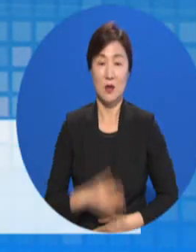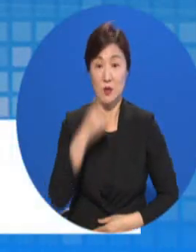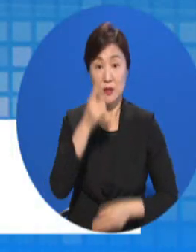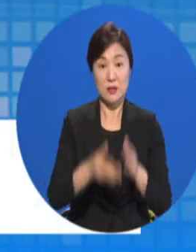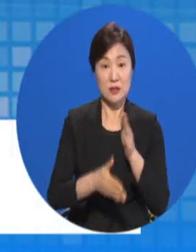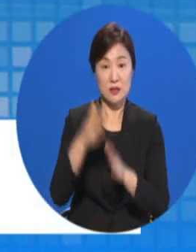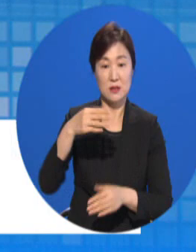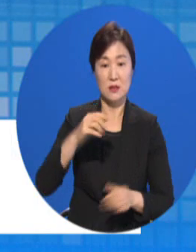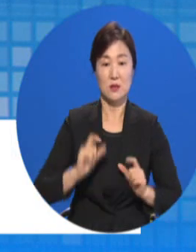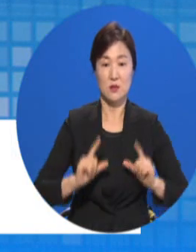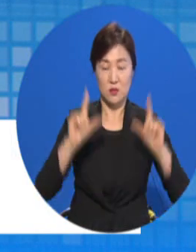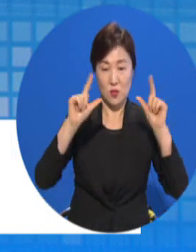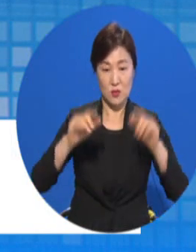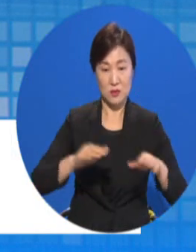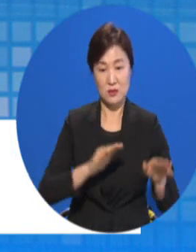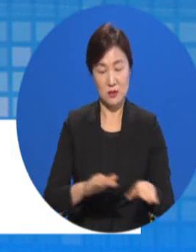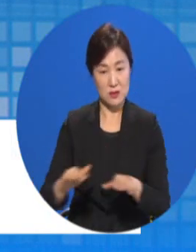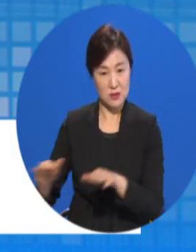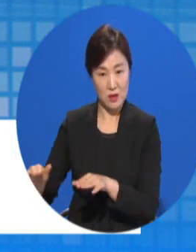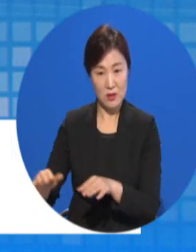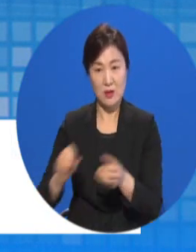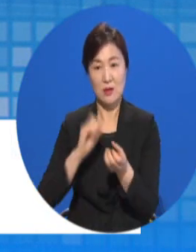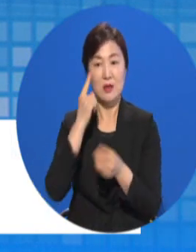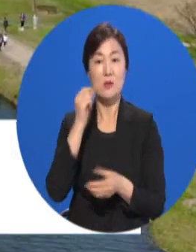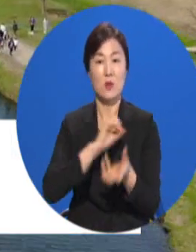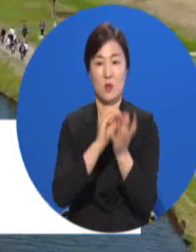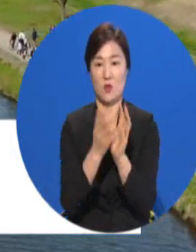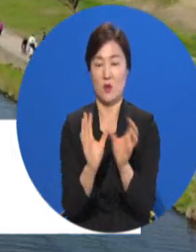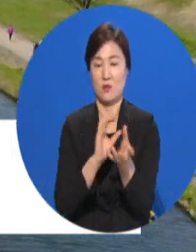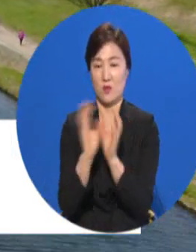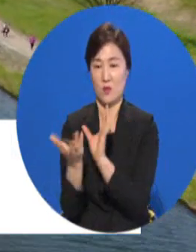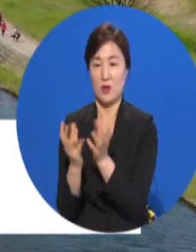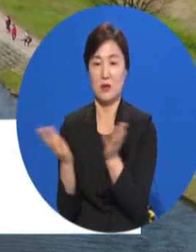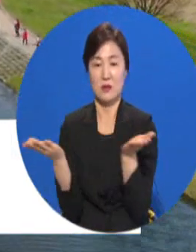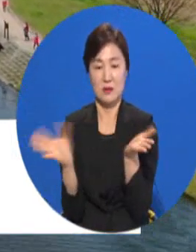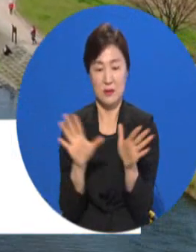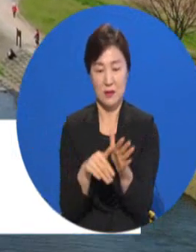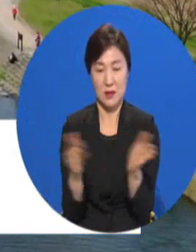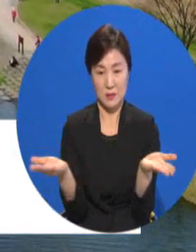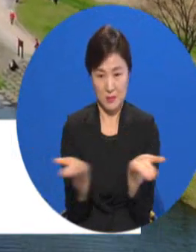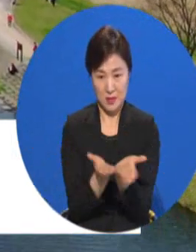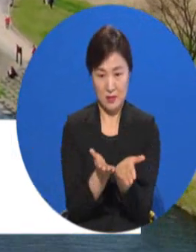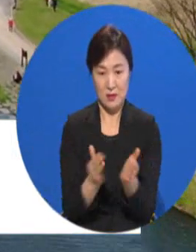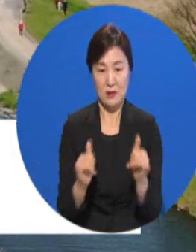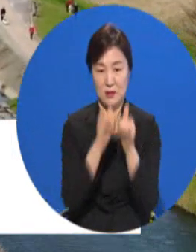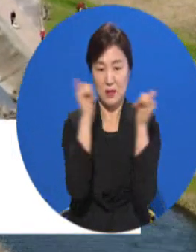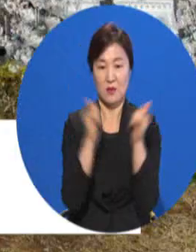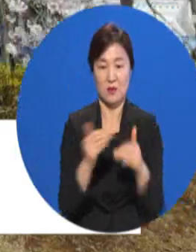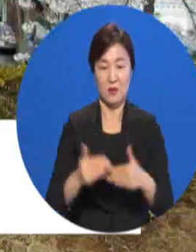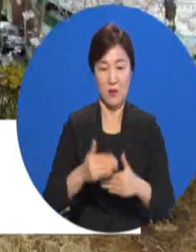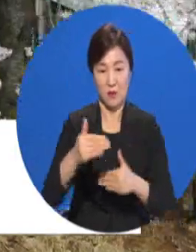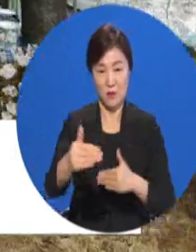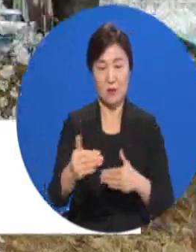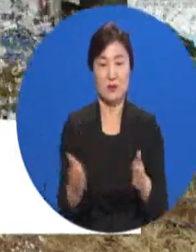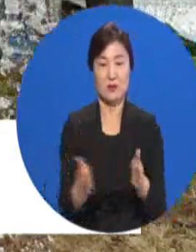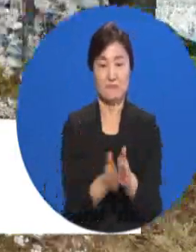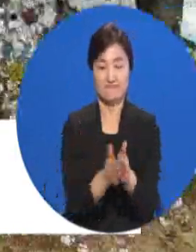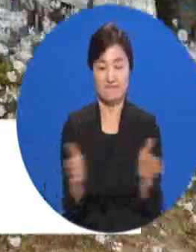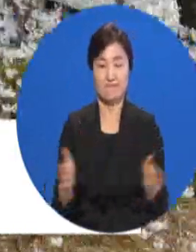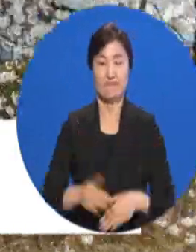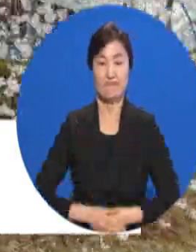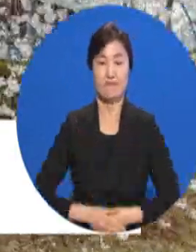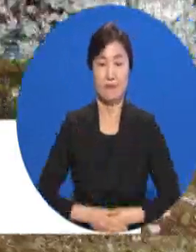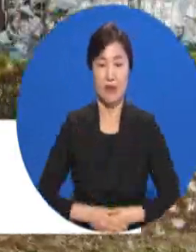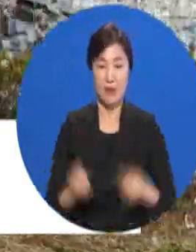순천시가 동천 벚꽃 개화 시기에 맞춰 사회적 거리두기 운동을 확대합니다. 순천시는 벚꽃 개화로